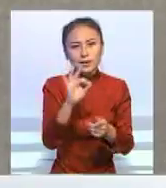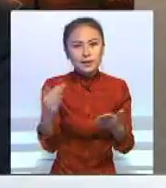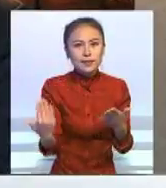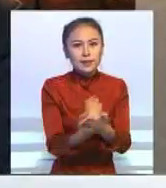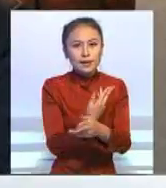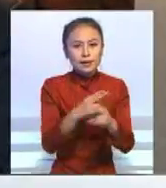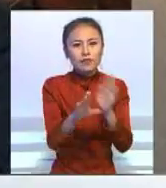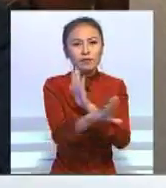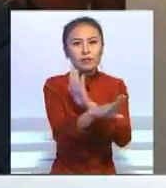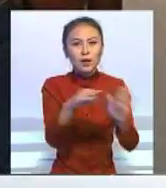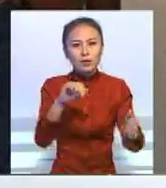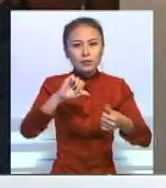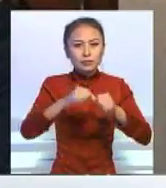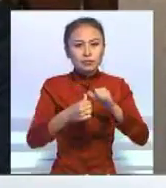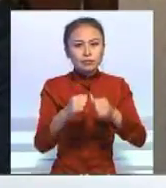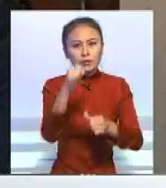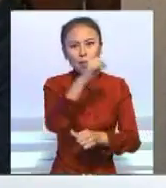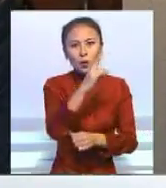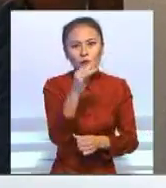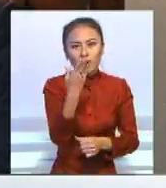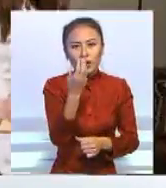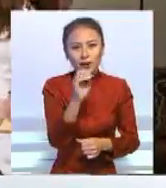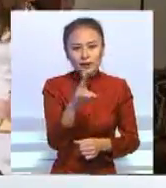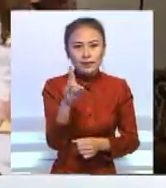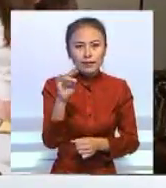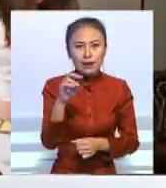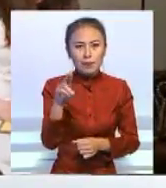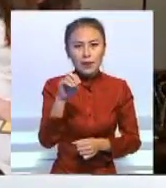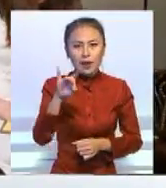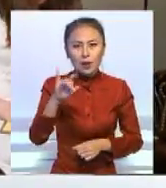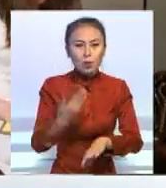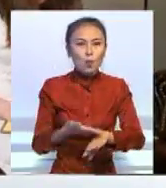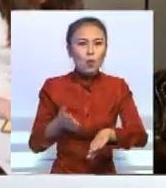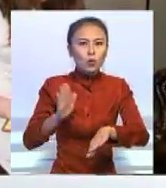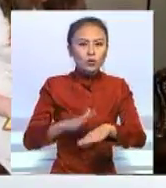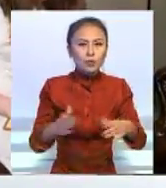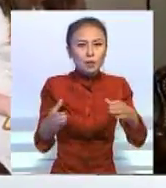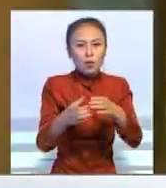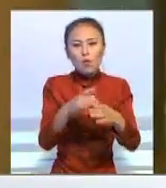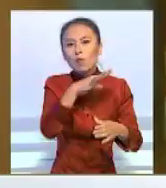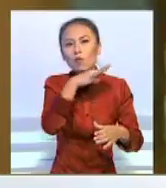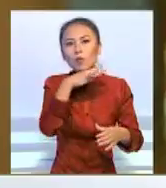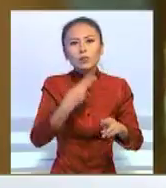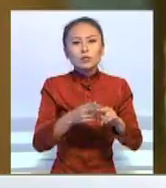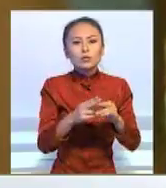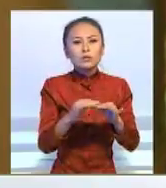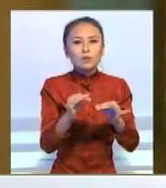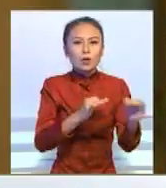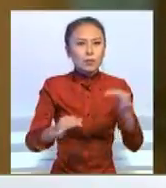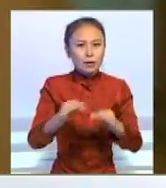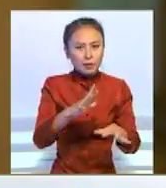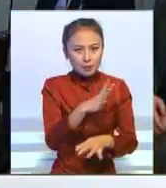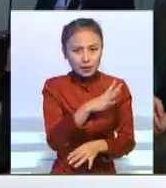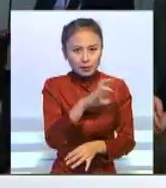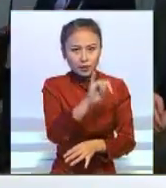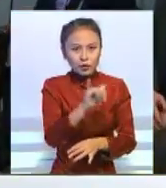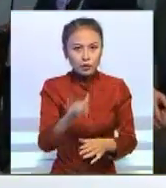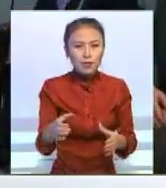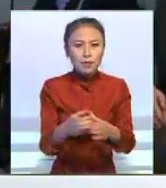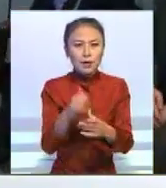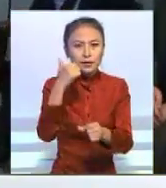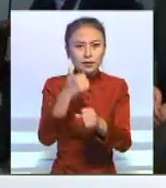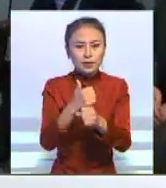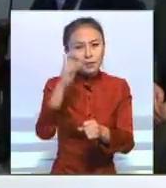кеңесінің жаңадан сайланған тұрақты емес мүшелері Кувейт, Нидерланд, Перу және Польша өкілдерімен де көп жақты кеңес өткізді. Ал